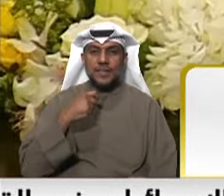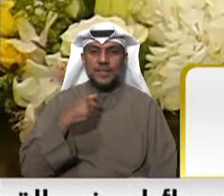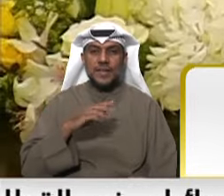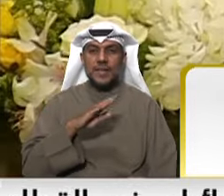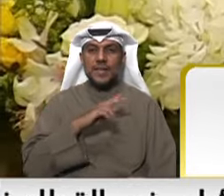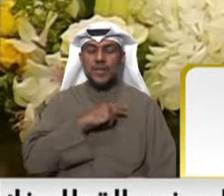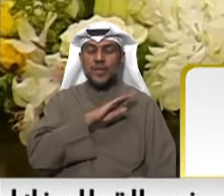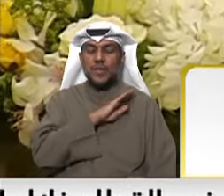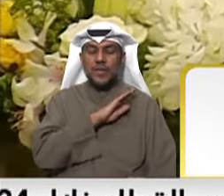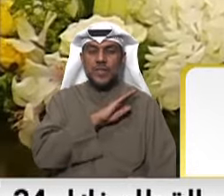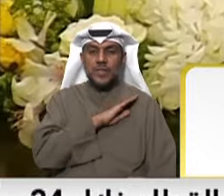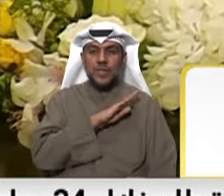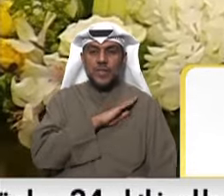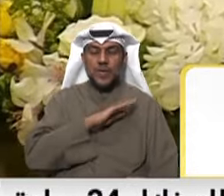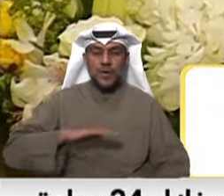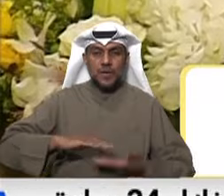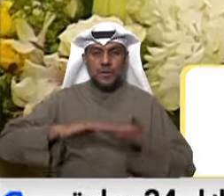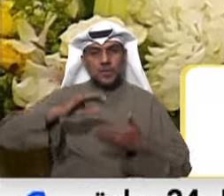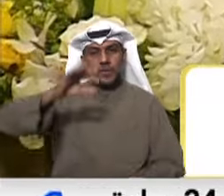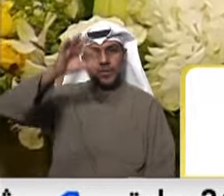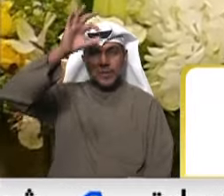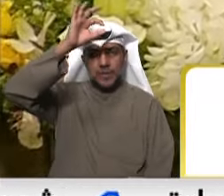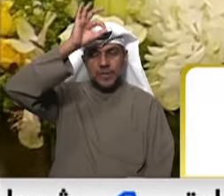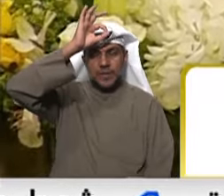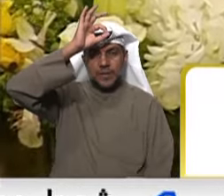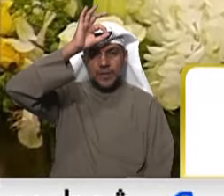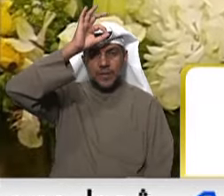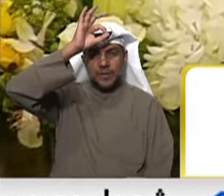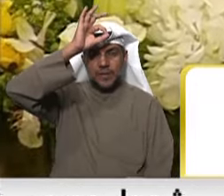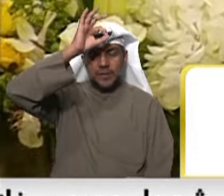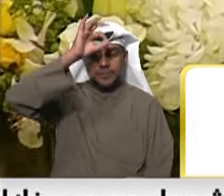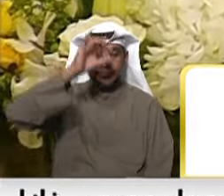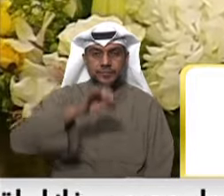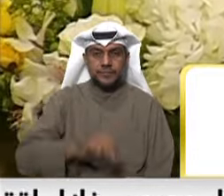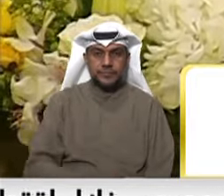الدفاع ووزير الداخلية بالوكالة،